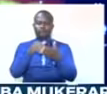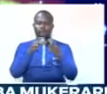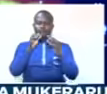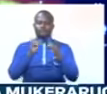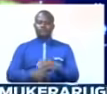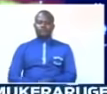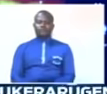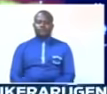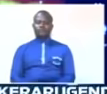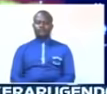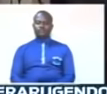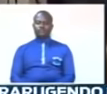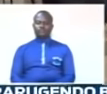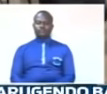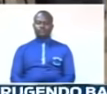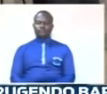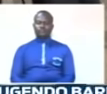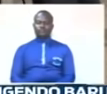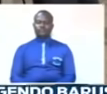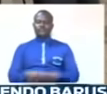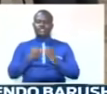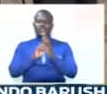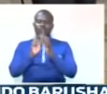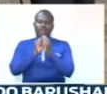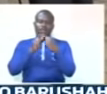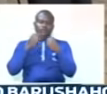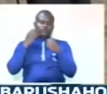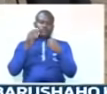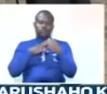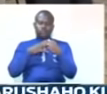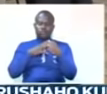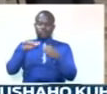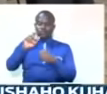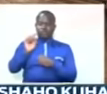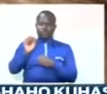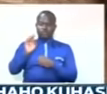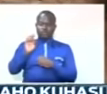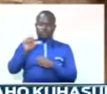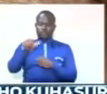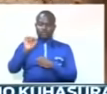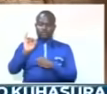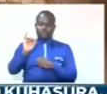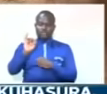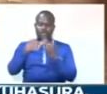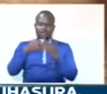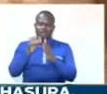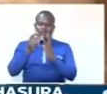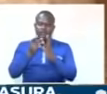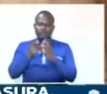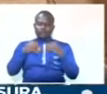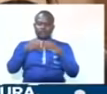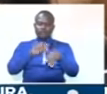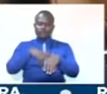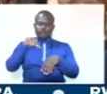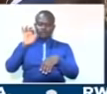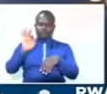nkuru irambuye Kuri wa 18 Nzeri ikabwaye kuri katedrale isakramentu ryo gushyingirwa ryatanzwe inshuro